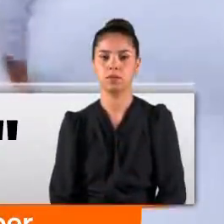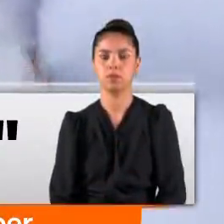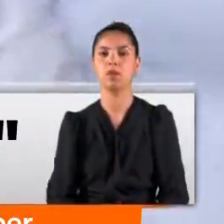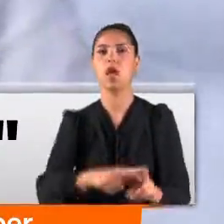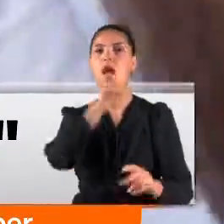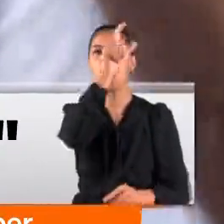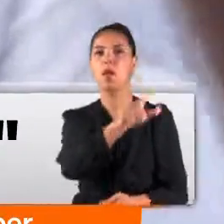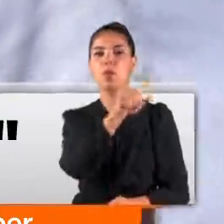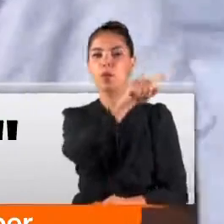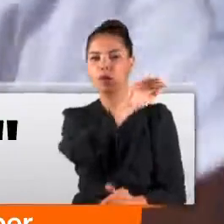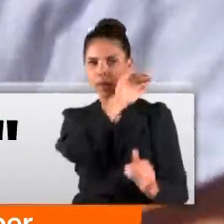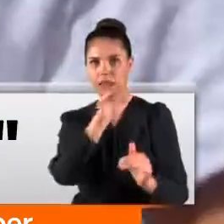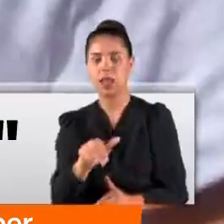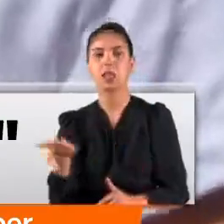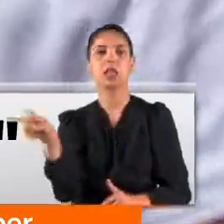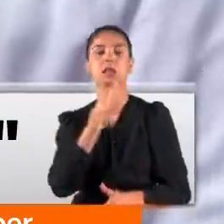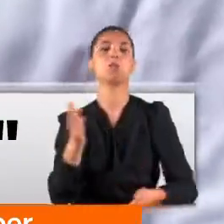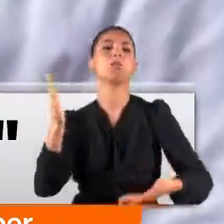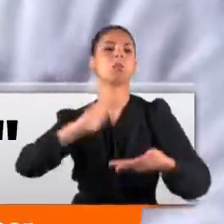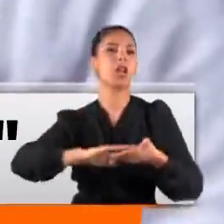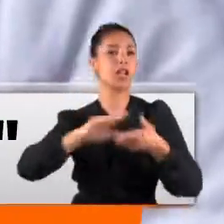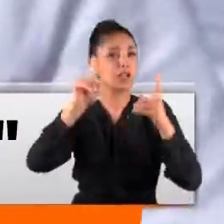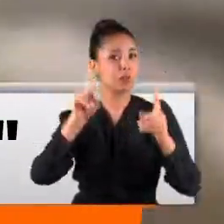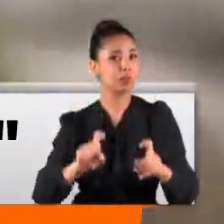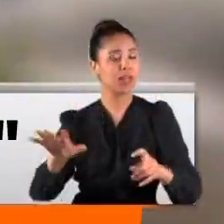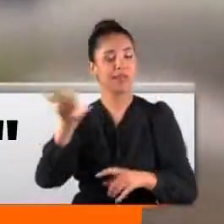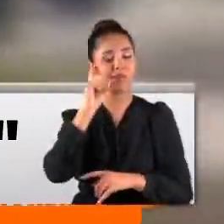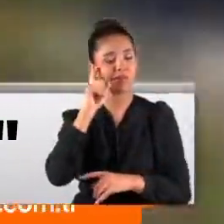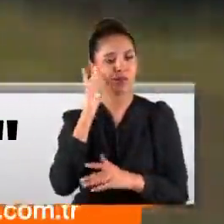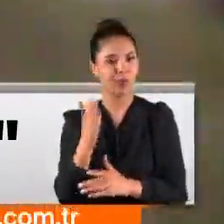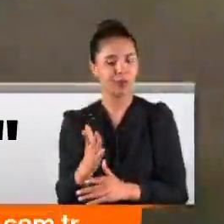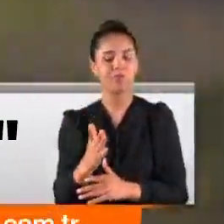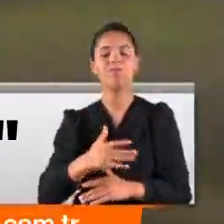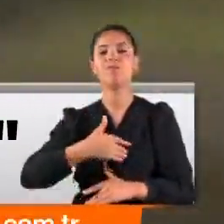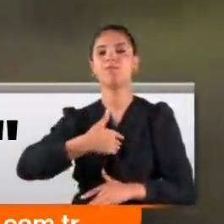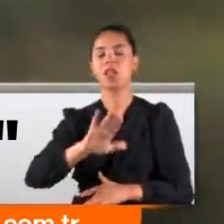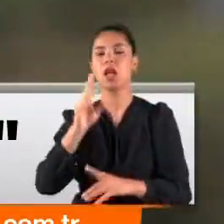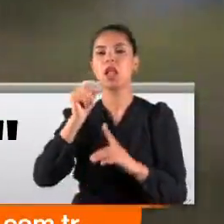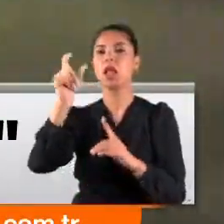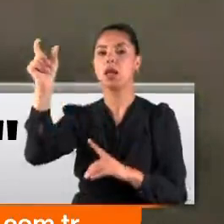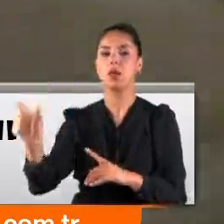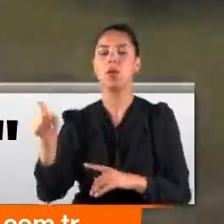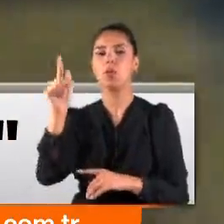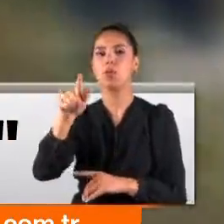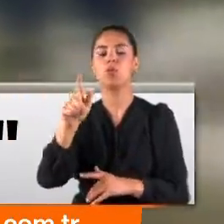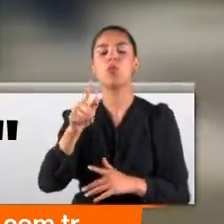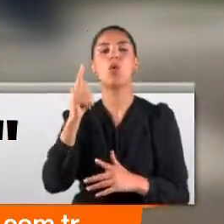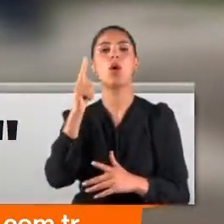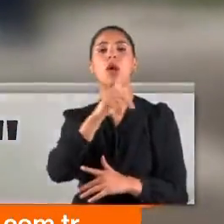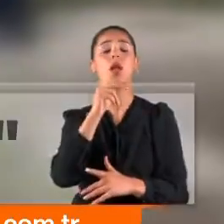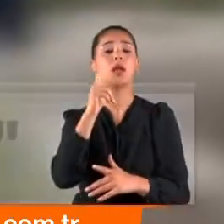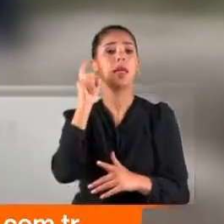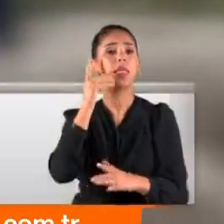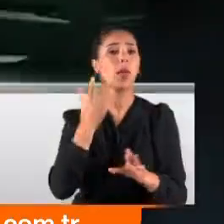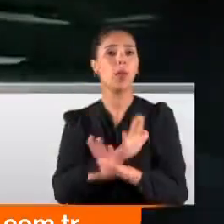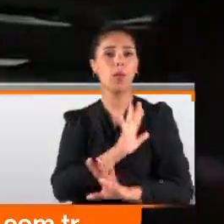Ahmet Tatlıses'in bu davranışı ikilinin barıştığı yönünde yorumlandı ama Tatlıses gazeteci Bilal Özcan'a bu iddiayı çürütecek